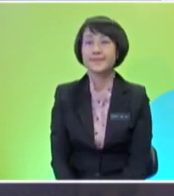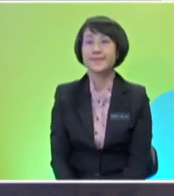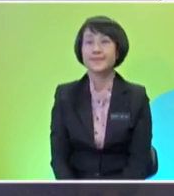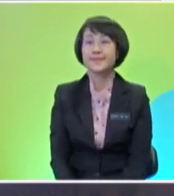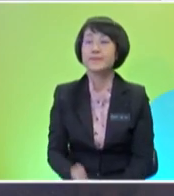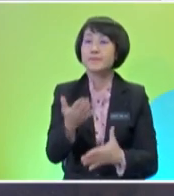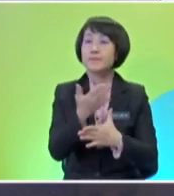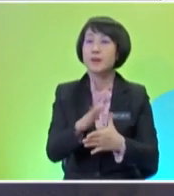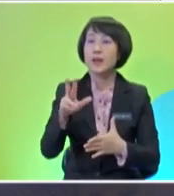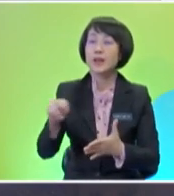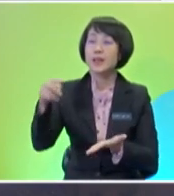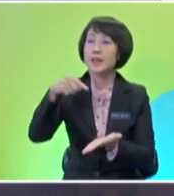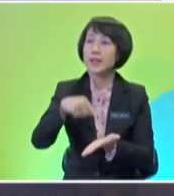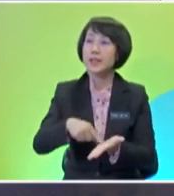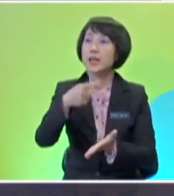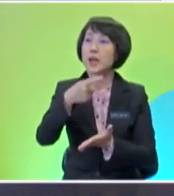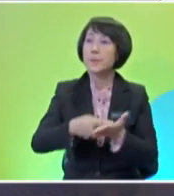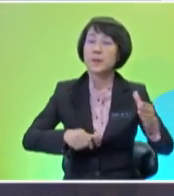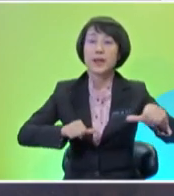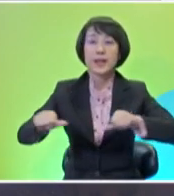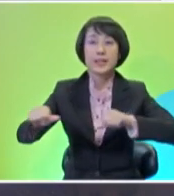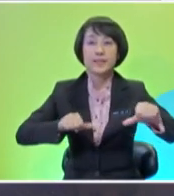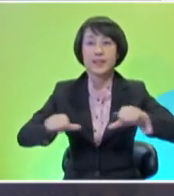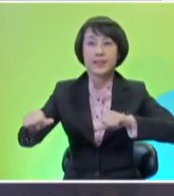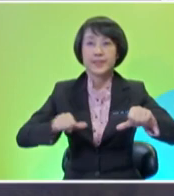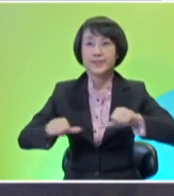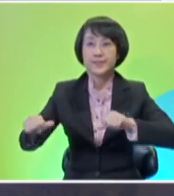Apakah Activity yang akan kita lakukan bersama-sama